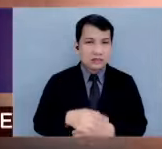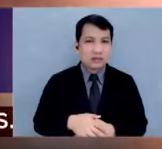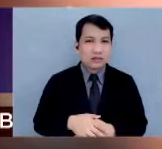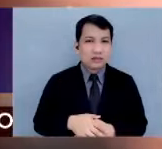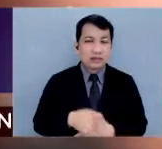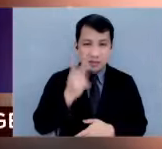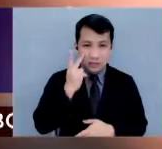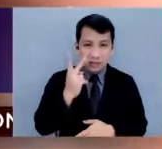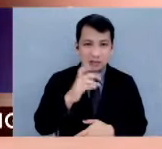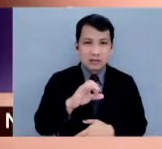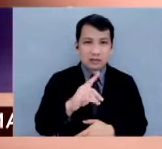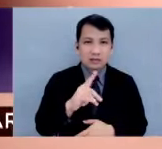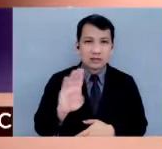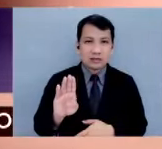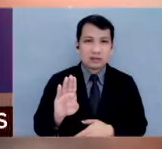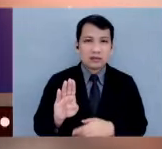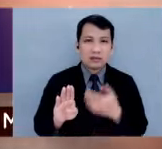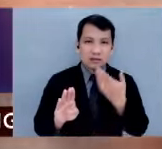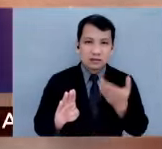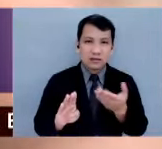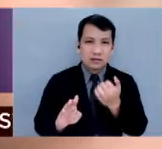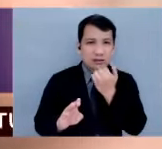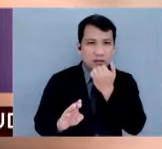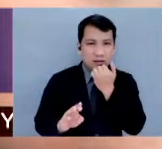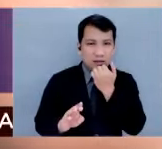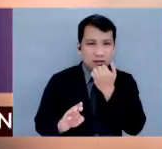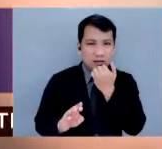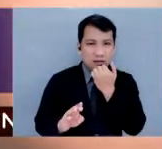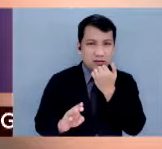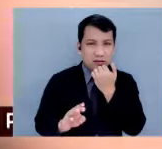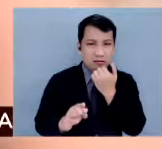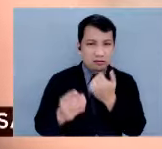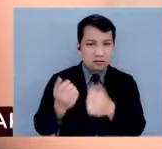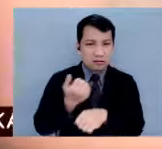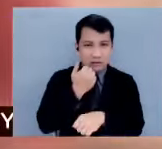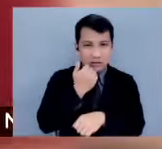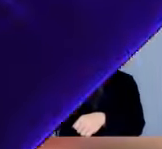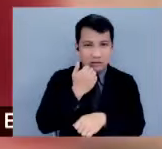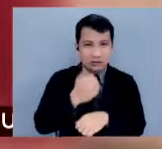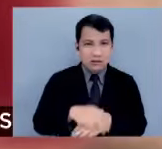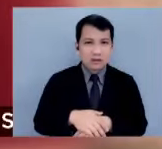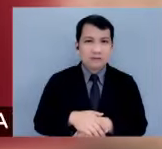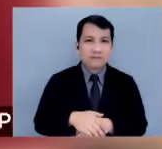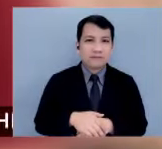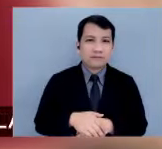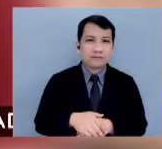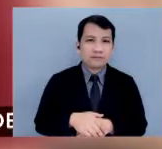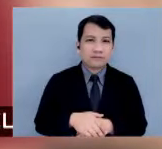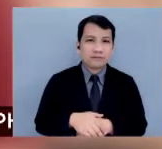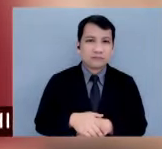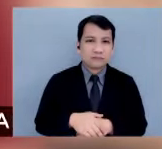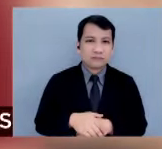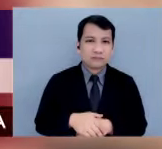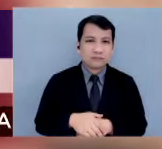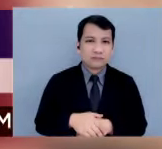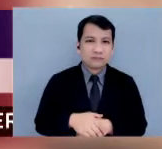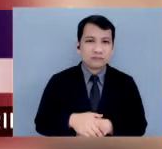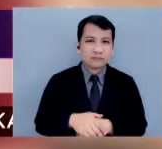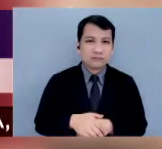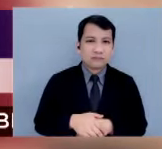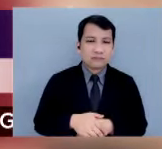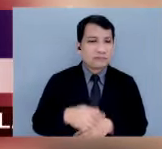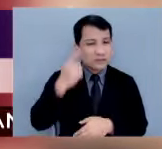Cardi B, baka naman mali lang siya ng paraan ng pagkain nito. I'm just gonna say it's just not for me.